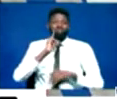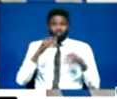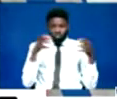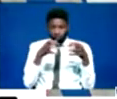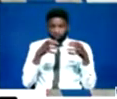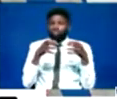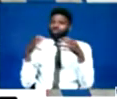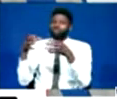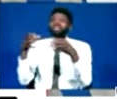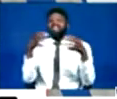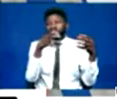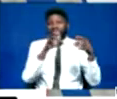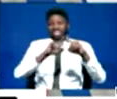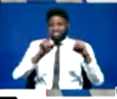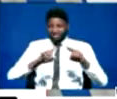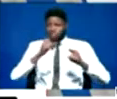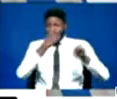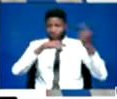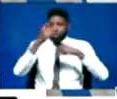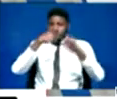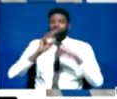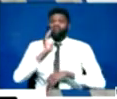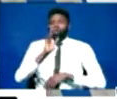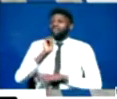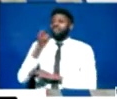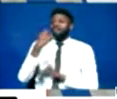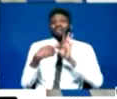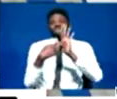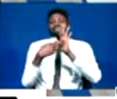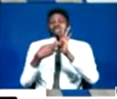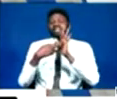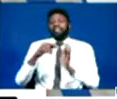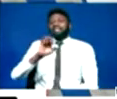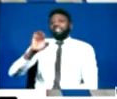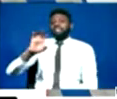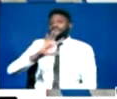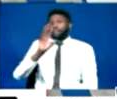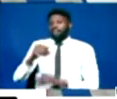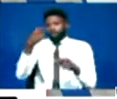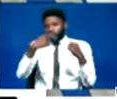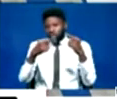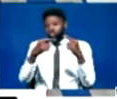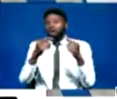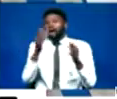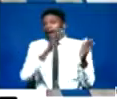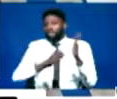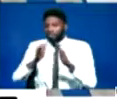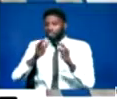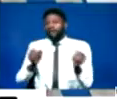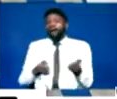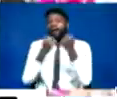mbalimbali wakijipatia nafasi ya kuiwakilisha Kenya katika michezo ya Afrika Mashariki inatarajiwa kuandaliwa mjini Arusha, Tanzania